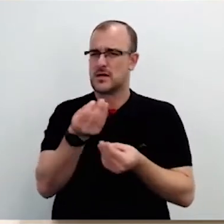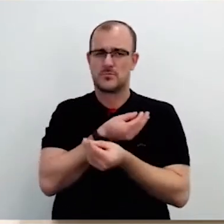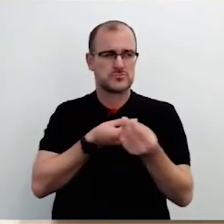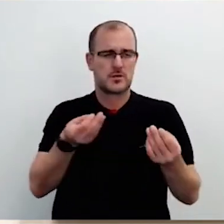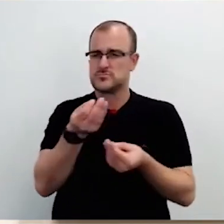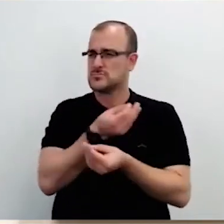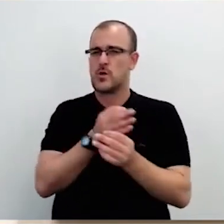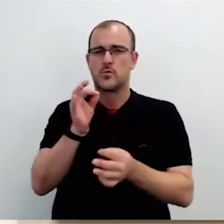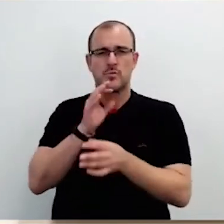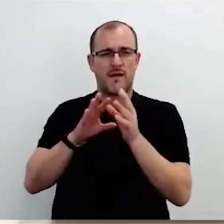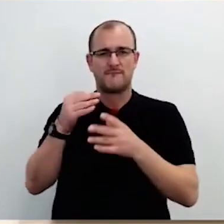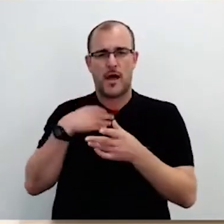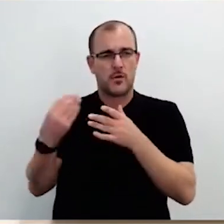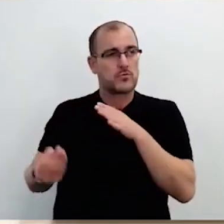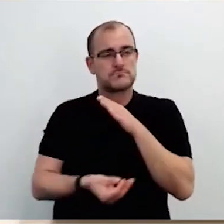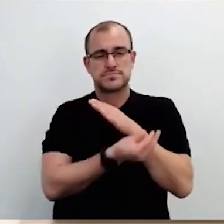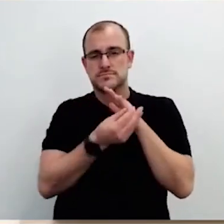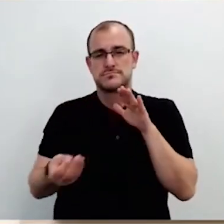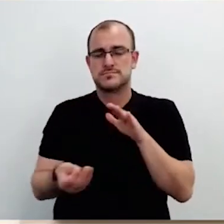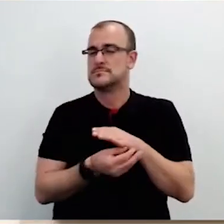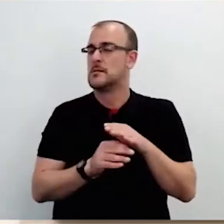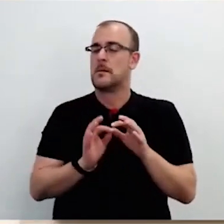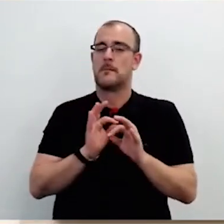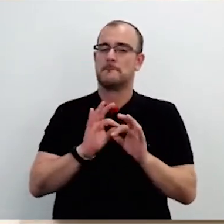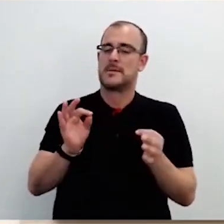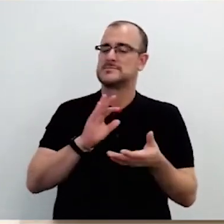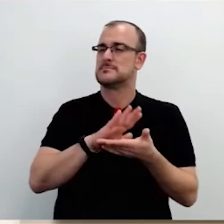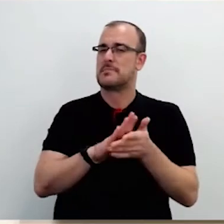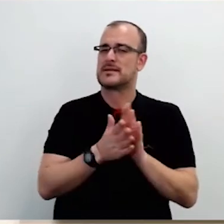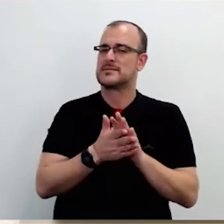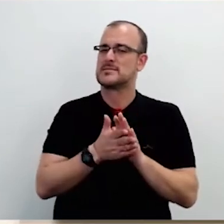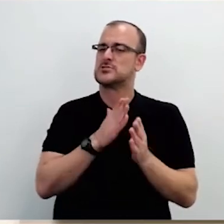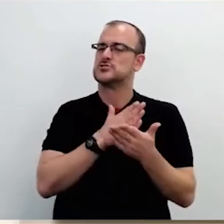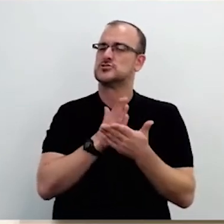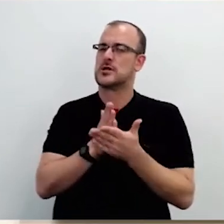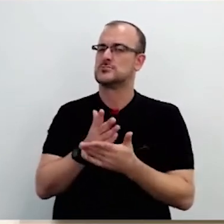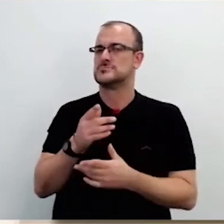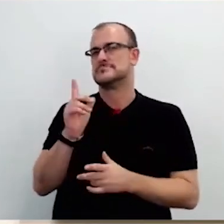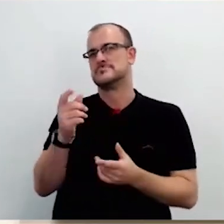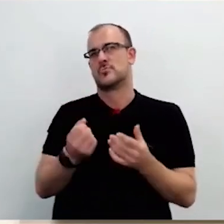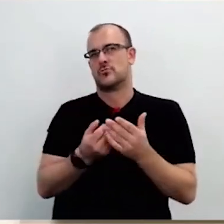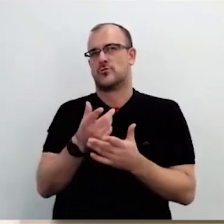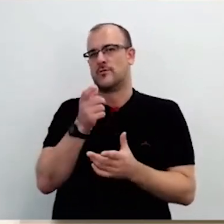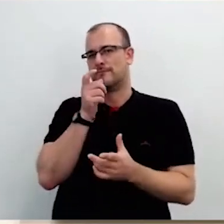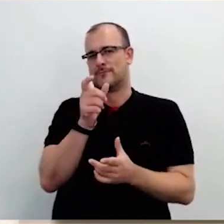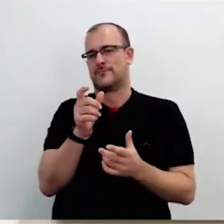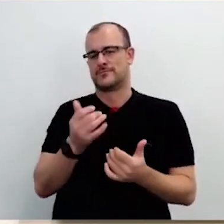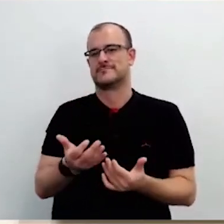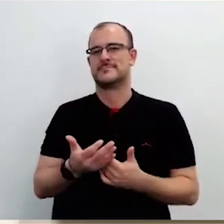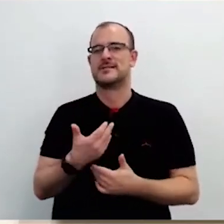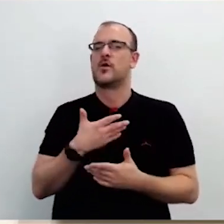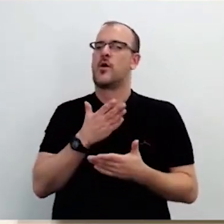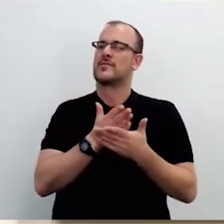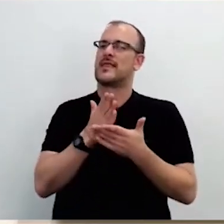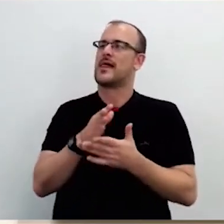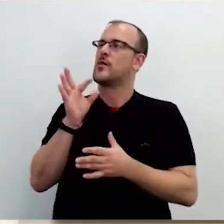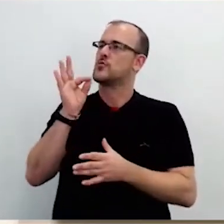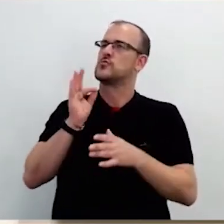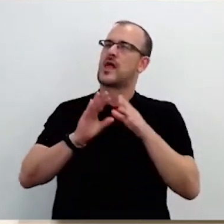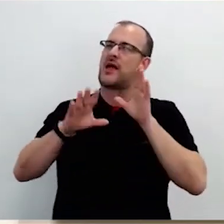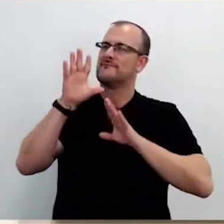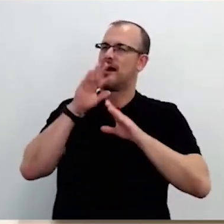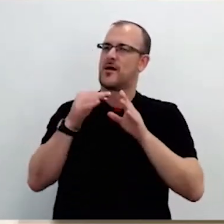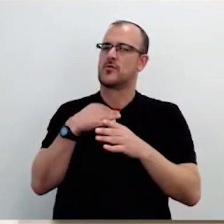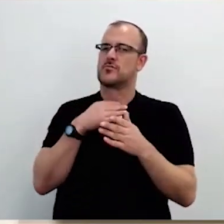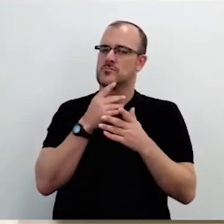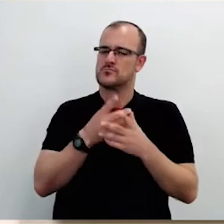Erfahrungen weiter. Best Practice Sharing, wie es ja so schön neudeutsch heißt, also das Teilen der guten Erfahrungen,